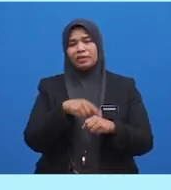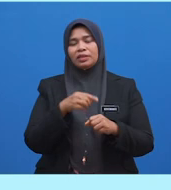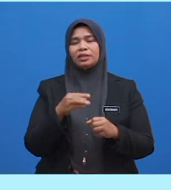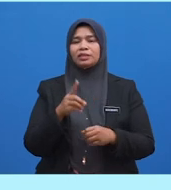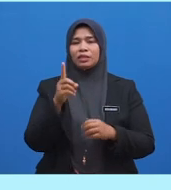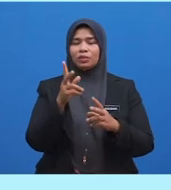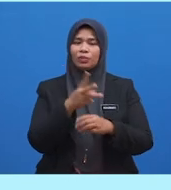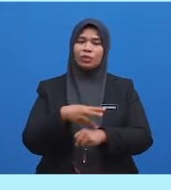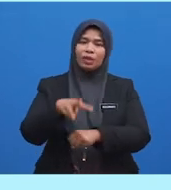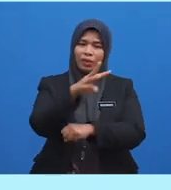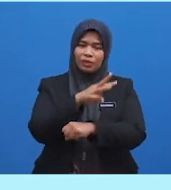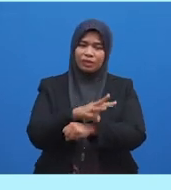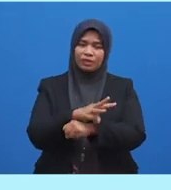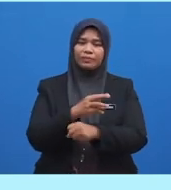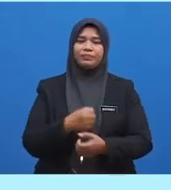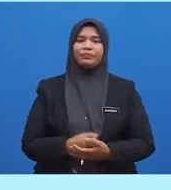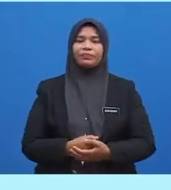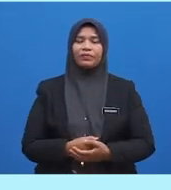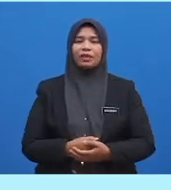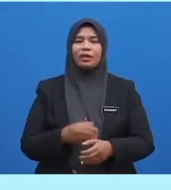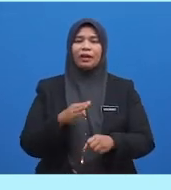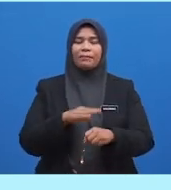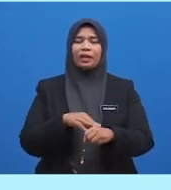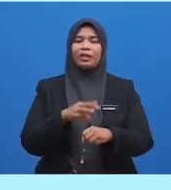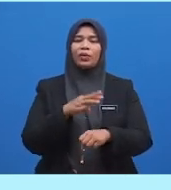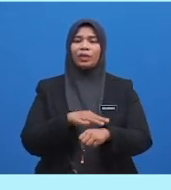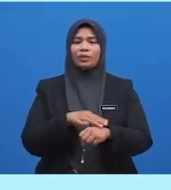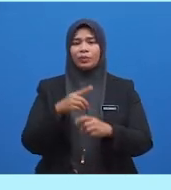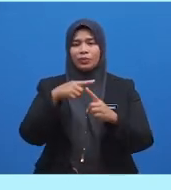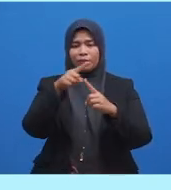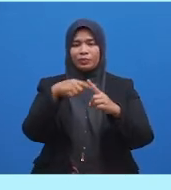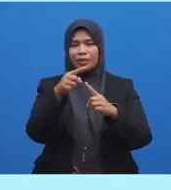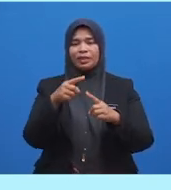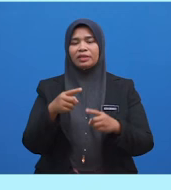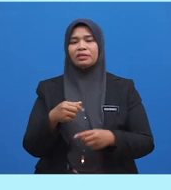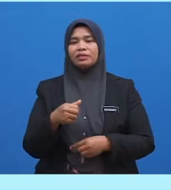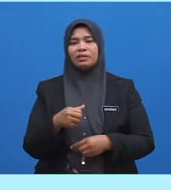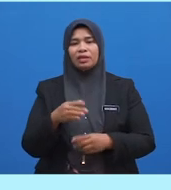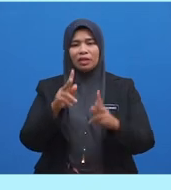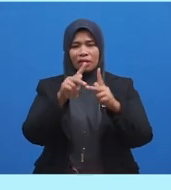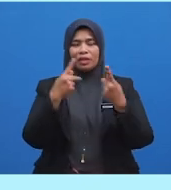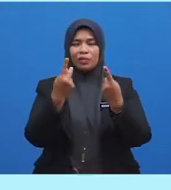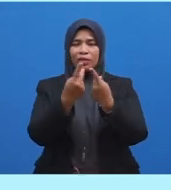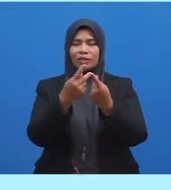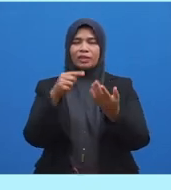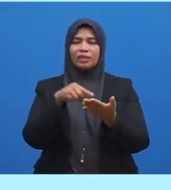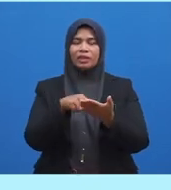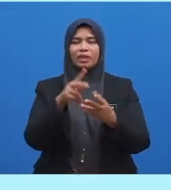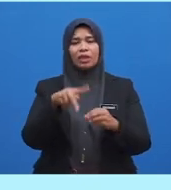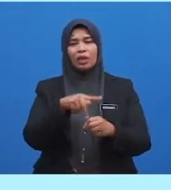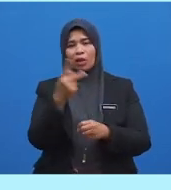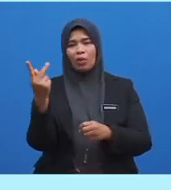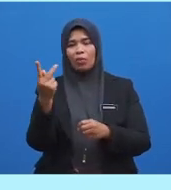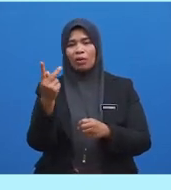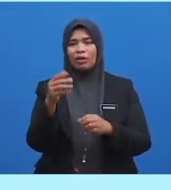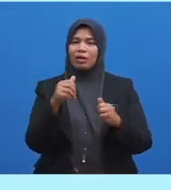kawasan pada waktu binep agaje keluarga ini keluar